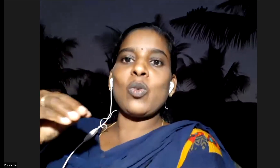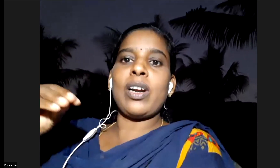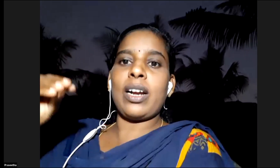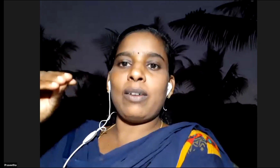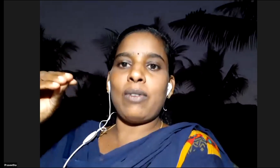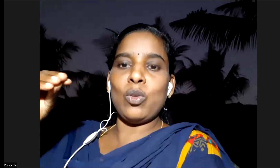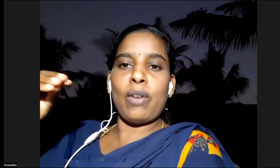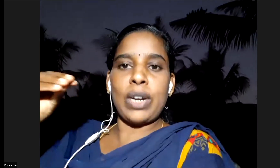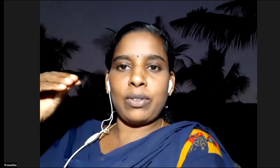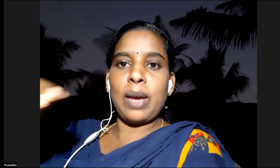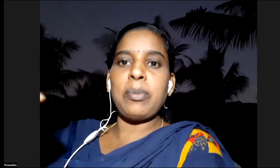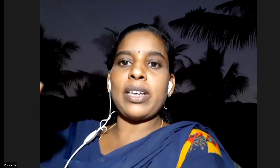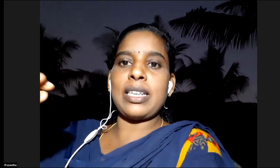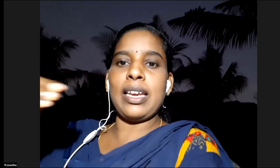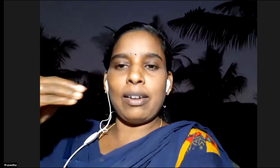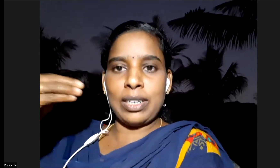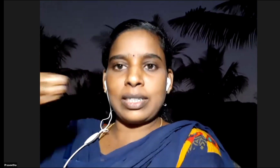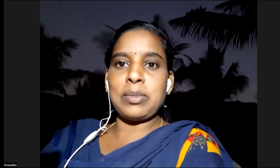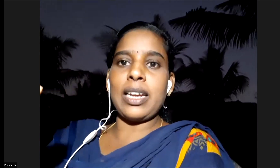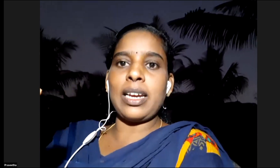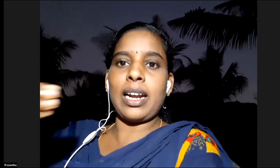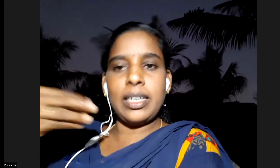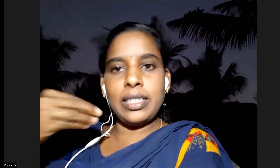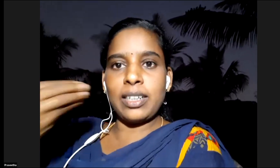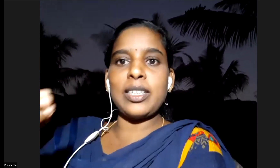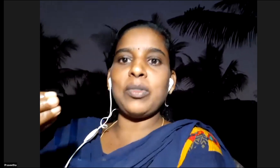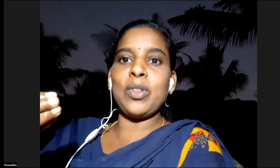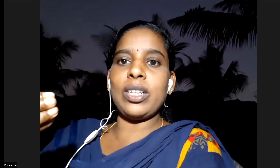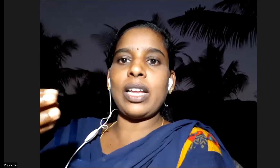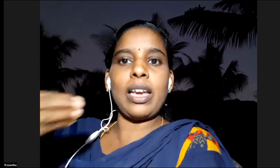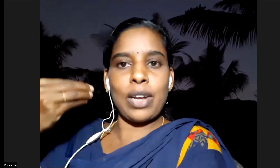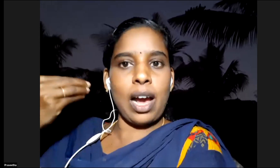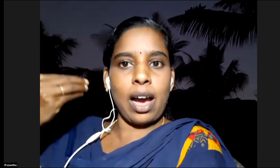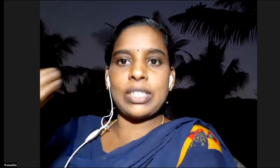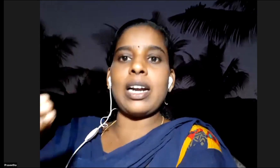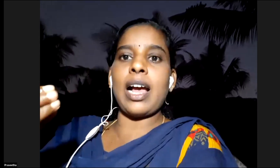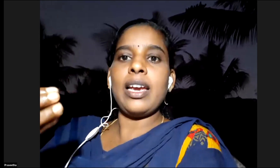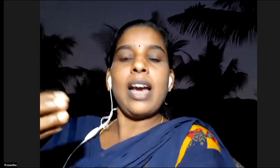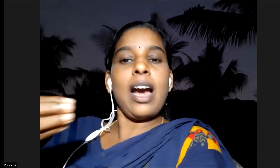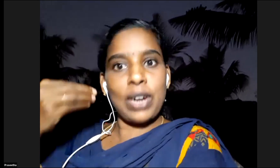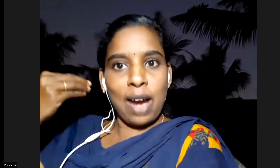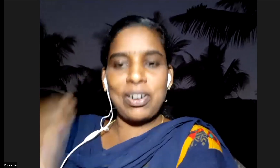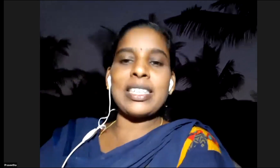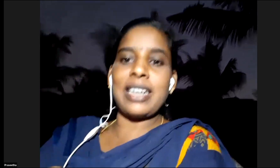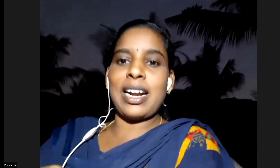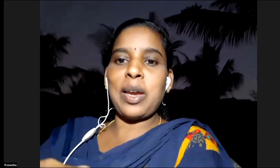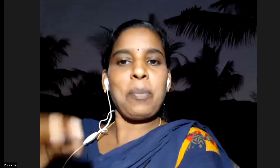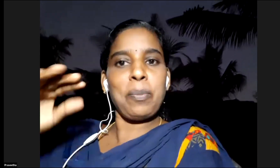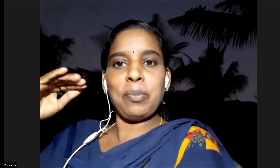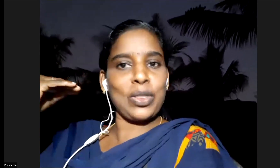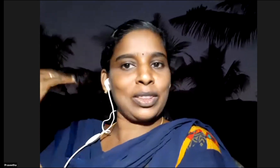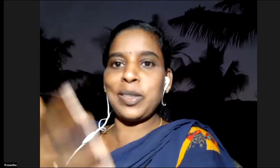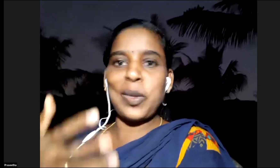സ്പെഷ്യൽ സ്കൂളുകളൊക്കെ വന്നു, അവർക്ക് വിദ്യാഭ്യാസമായി, അവർക്ക് സംസാരിക്കാറായി, ഞങ്ങൾക്ക് ശബ്ദം ഉണ്ടെന്നായി, അവർക്ക് ആവശ്യങ്ങളായി, അവർക്ക് അവകാശങ്ങളായി.